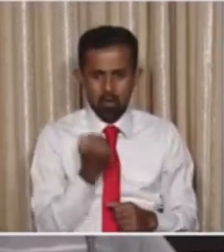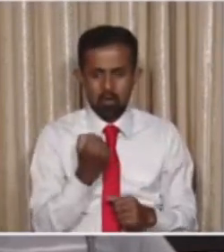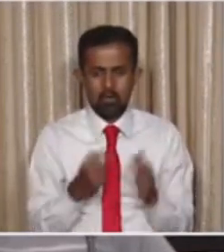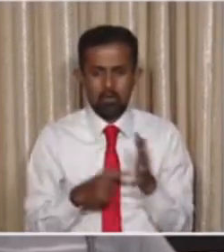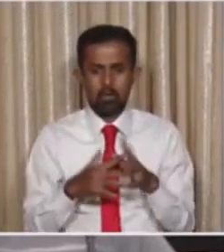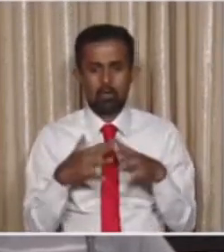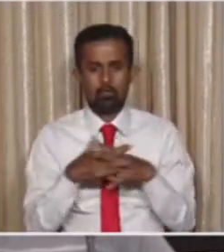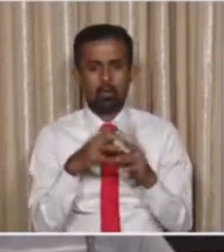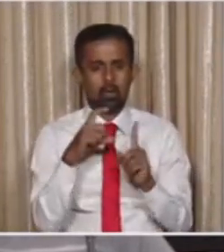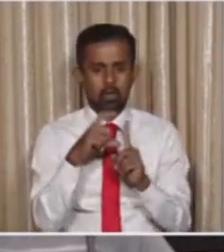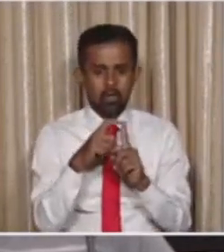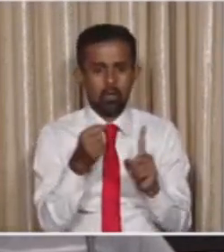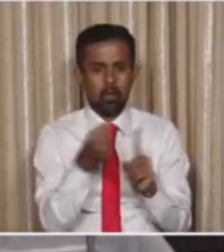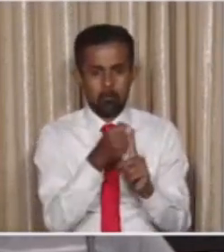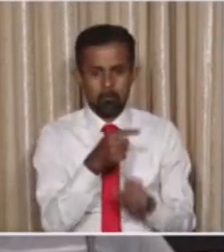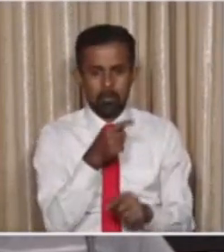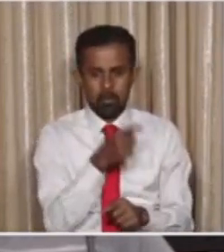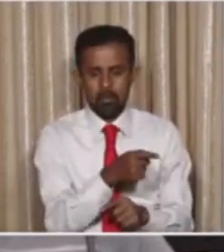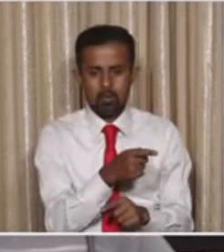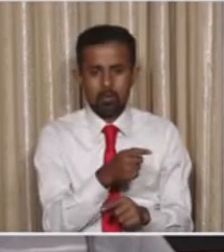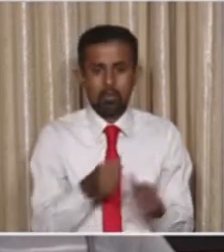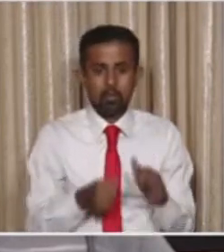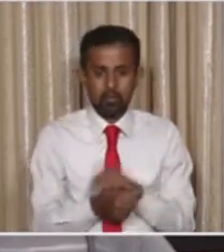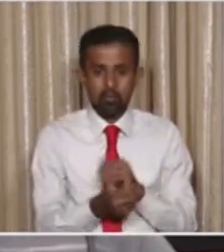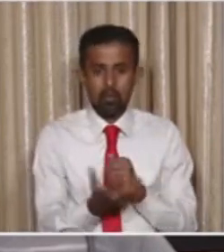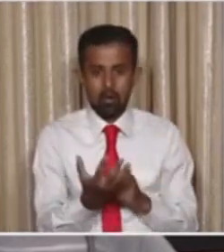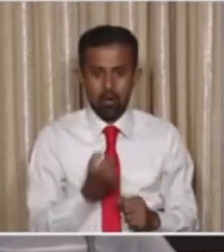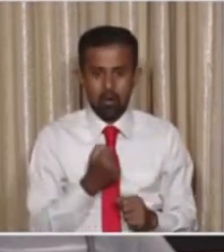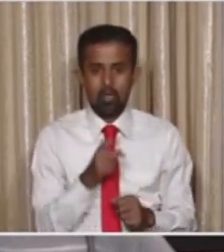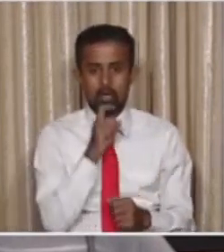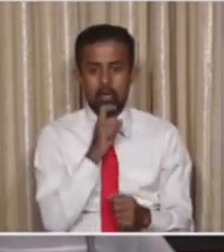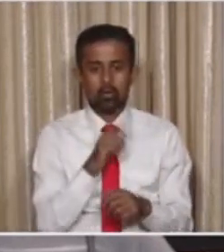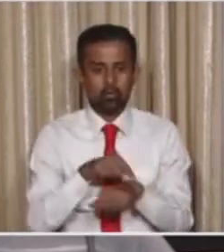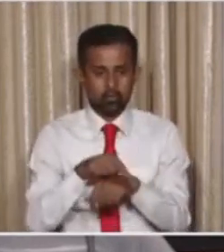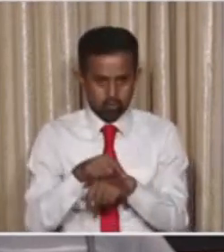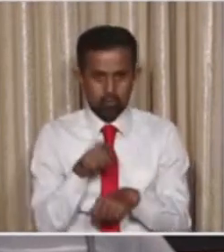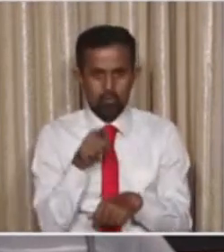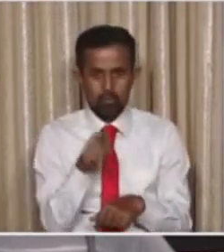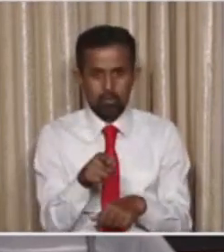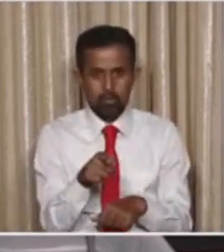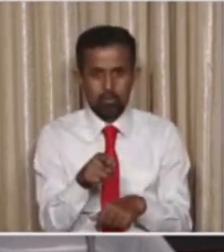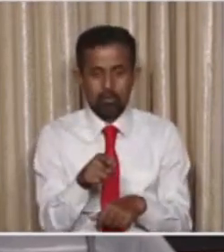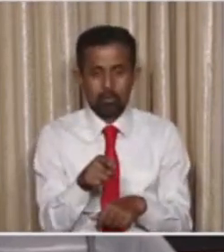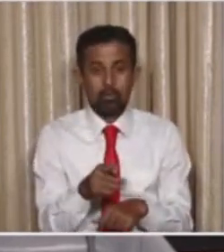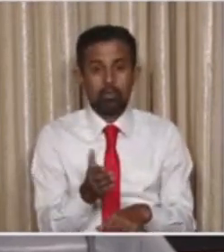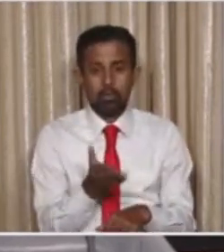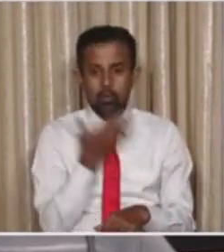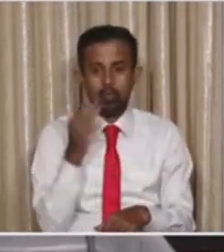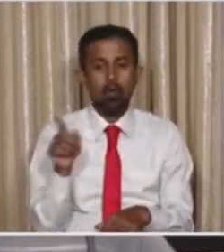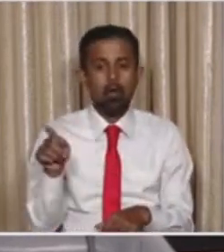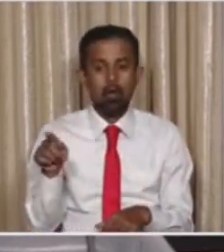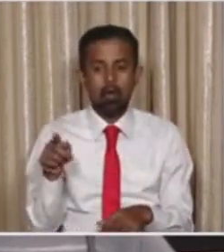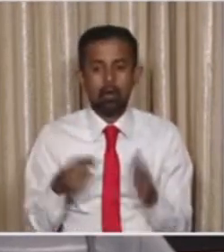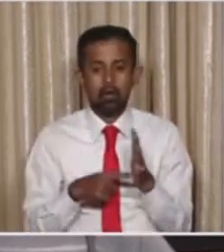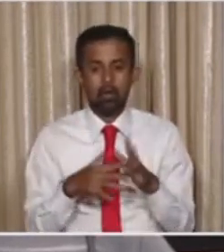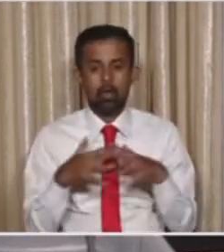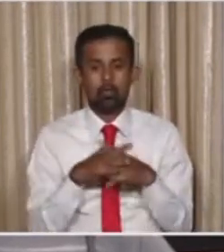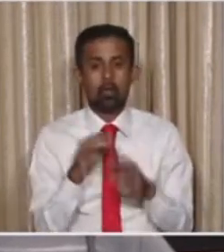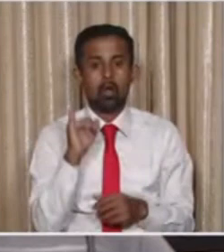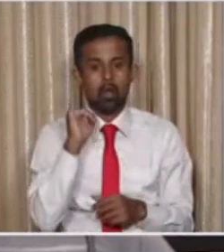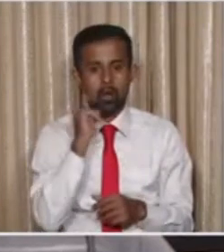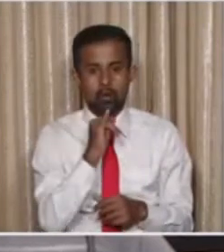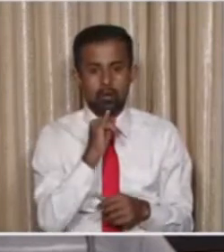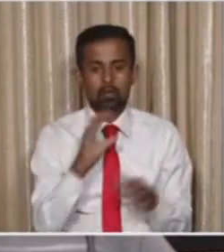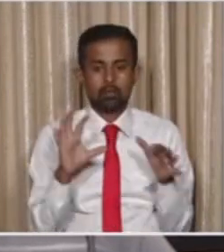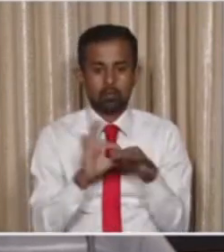නීතිපති දෙපාර්තමේන්තුවට බලපෑම් කරන්නනේ. අල්ලසක් ගන්න ඕන නම් අල්ලසක් ගන්න ඕනේ නඩුදානක ප්‍රමාද කරන්නනේ. එහෙනම් ඒක කරන්න පුළුවන් කාටද? නීතිපති දෙපාර්තමේන්තුවට